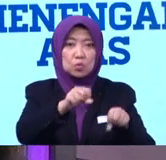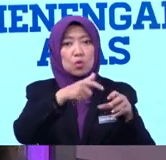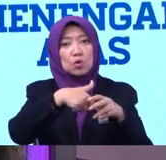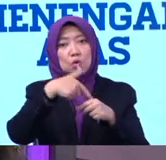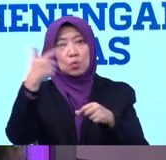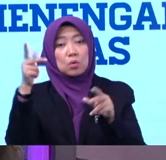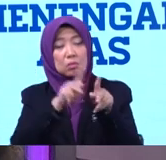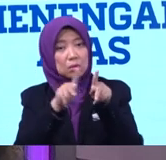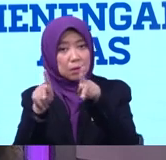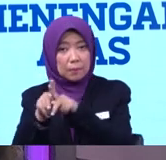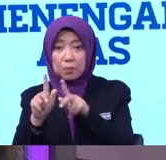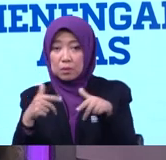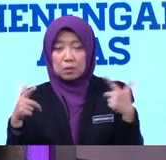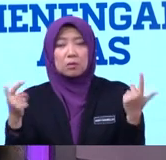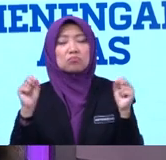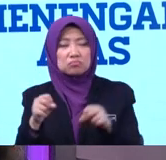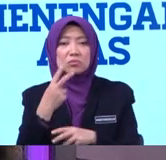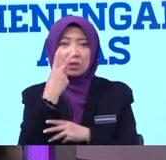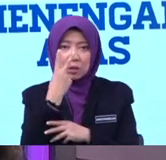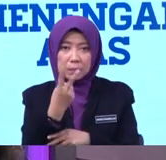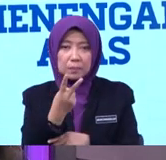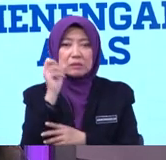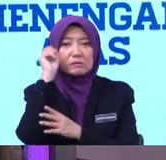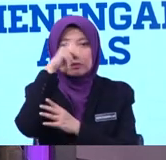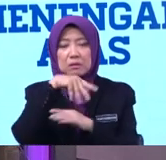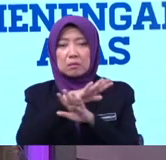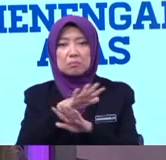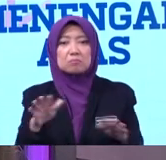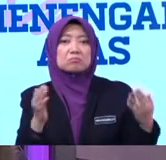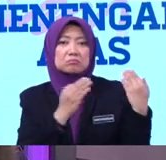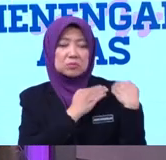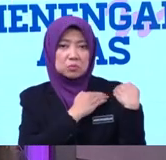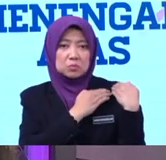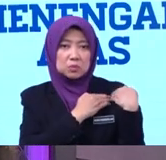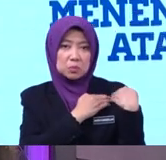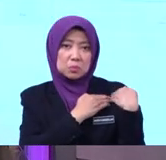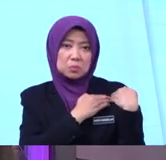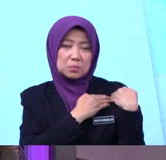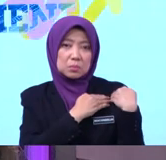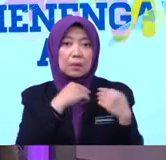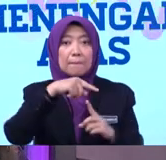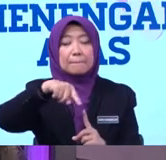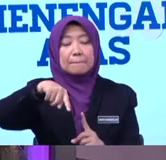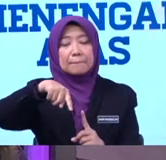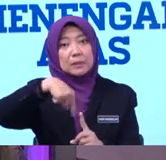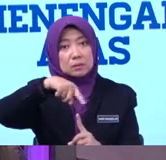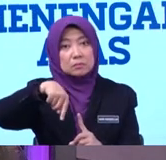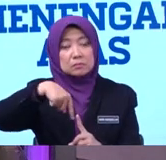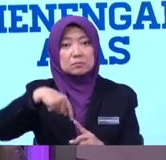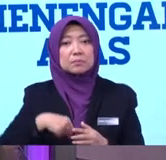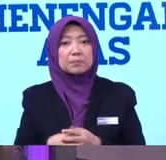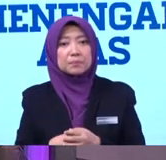pedalaman Sekalipun kita beli nampak sikap tidak bertanggung jawab tuh bila individu ada yang